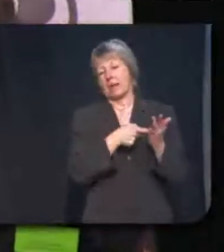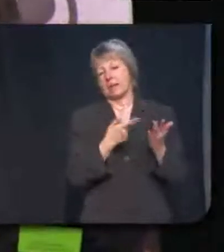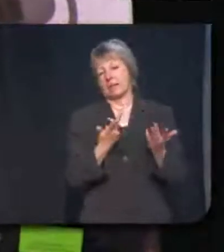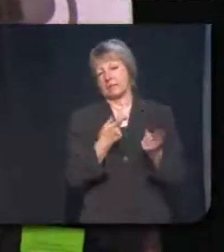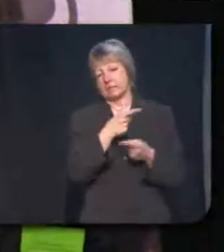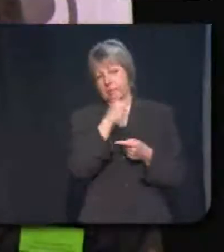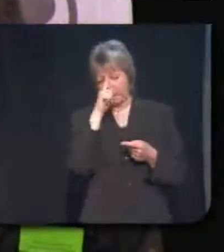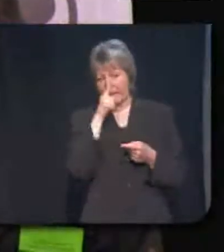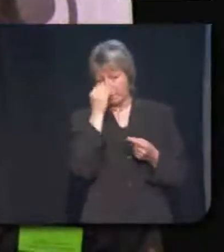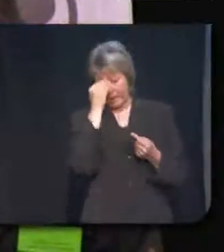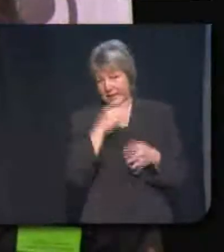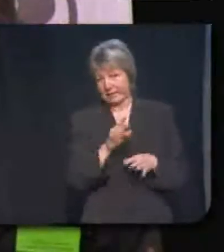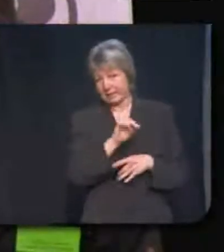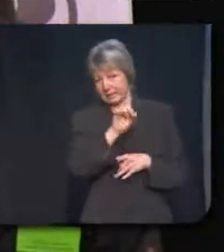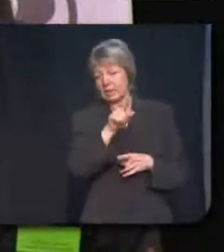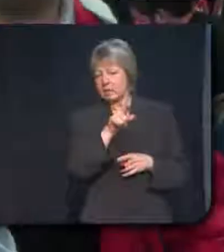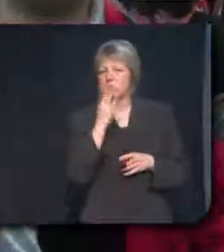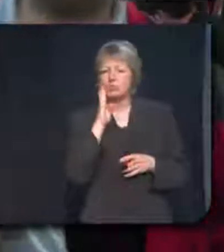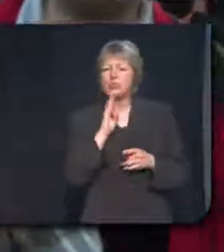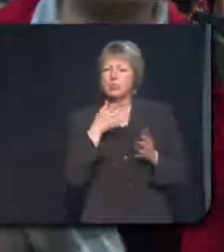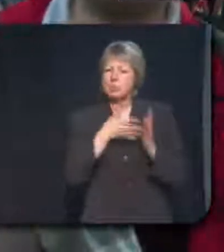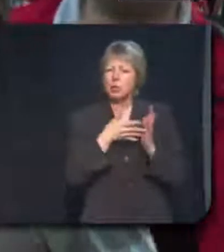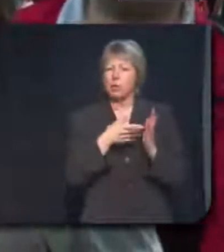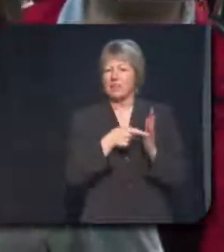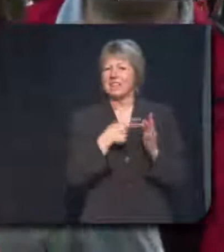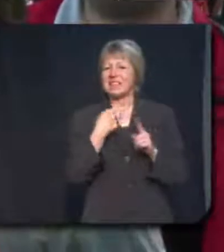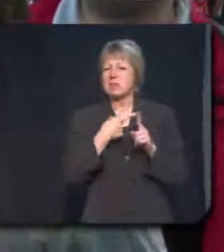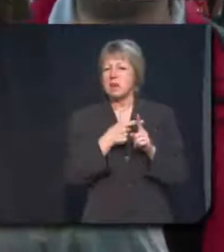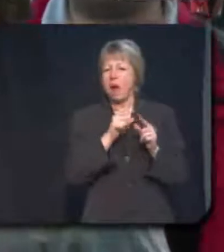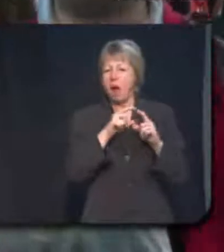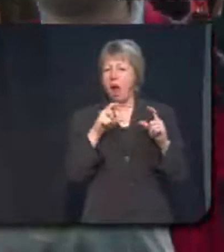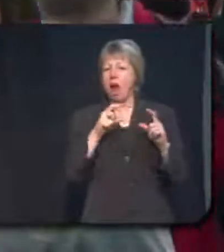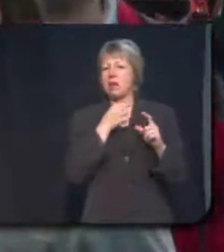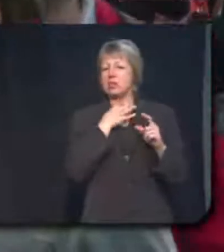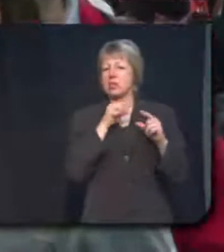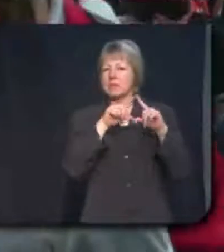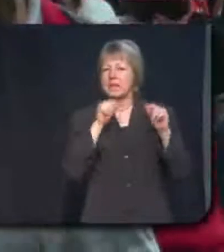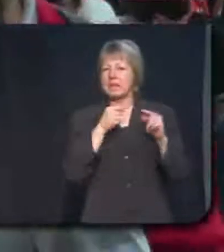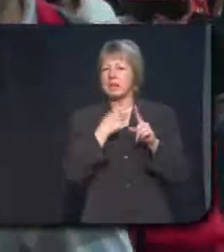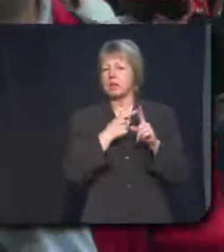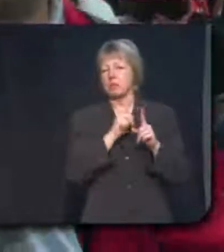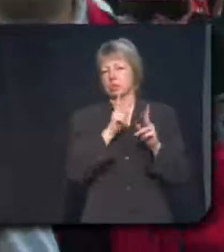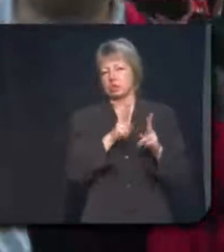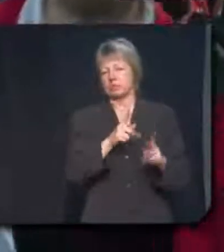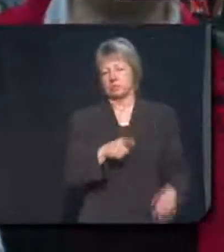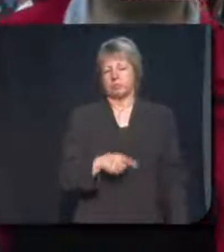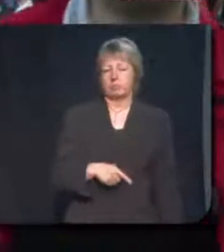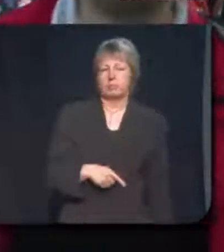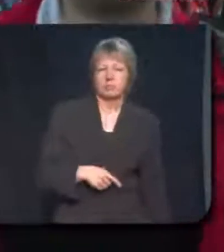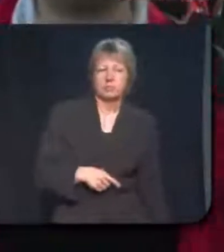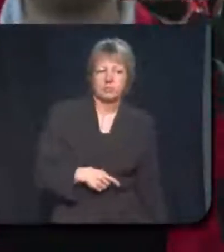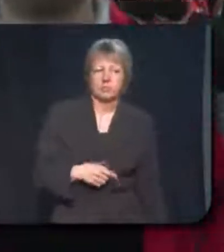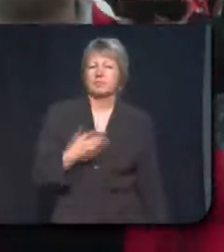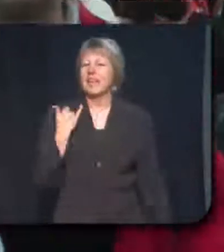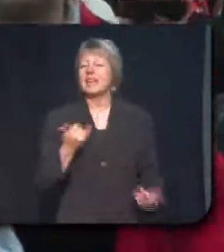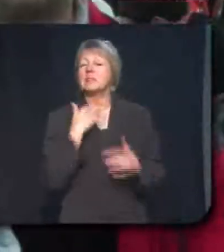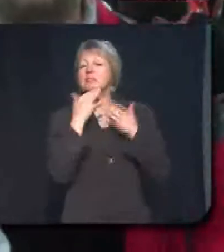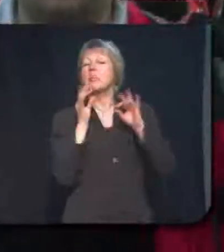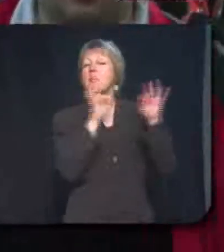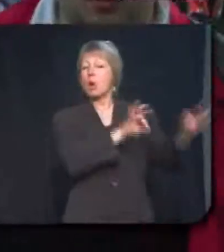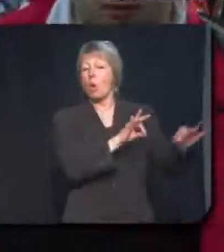Robert Haag denkt an eure Minute und dass ihr auch selber auf dem Bildschirm guckt ja ich möchte euch bitten diesen